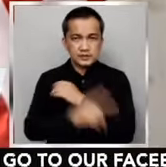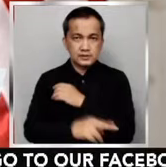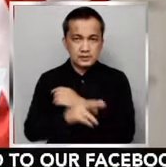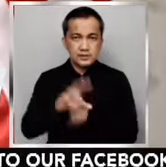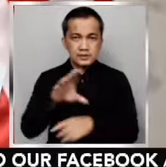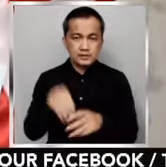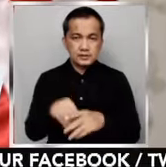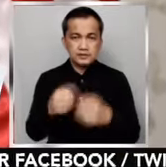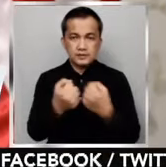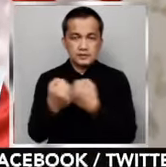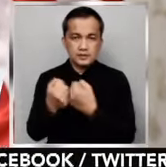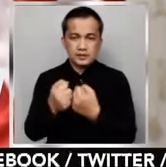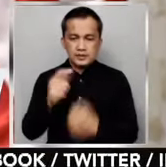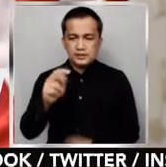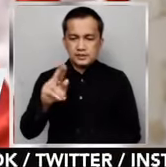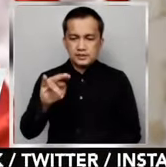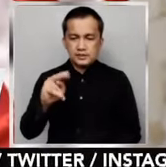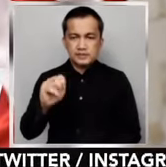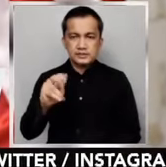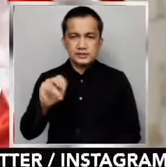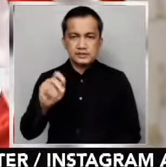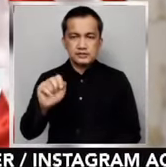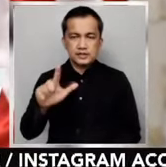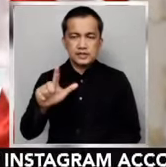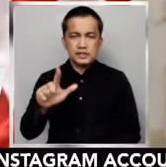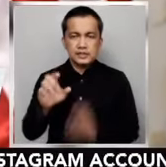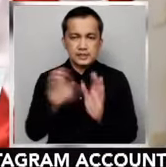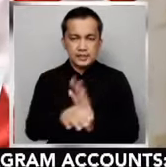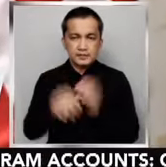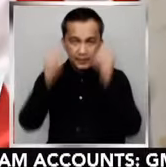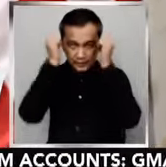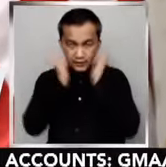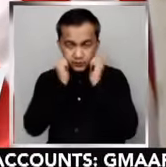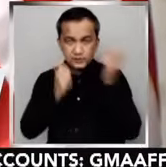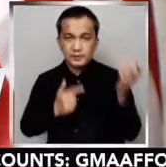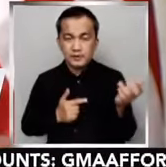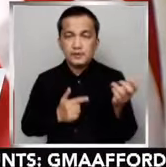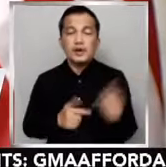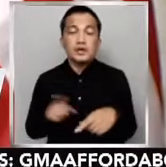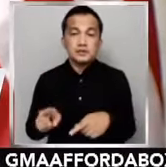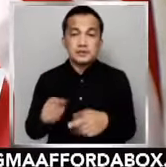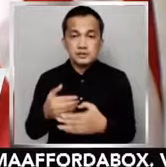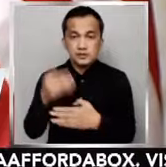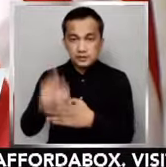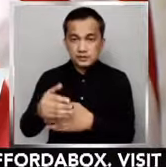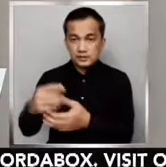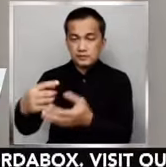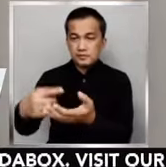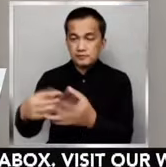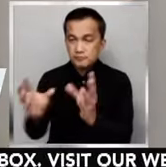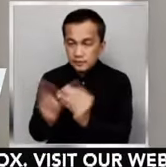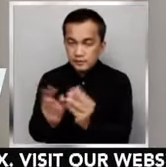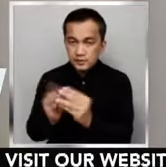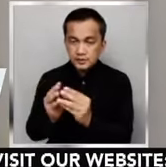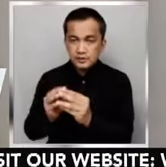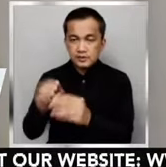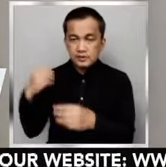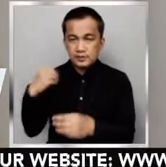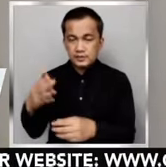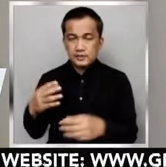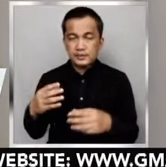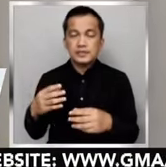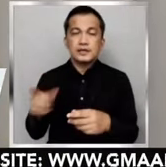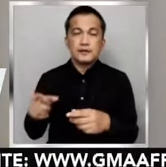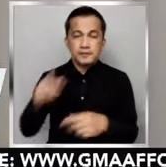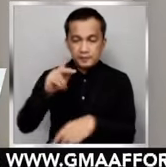sa transnational crimes at terrorismo sinundan ito ng bilateral meeting ng mga opisyal ng Pilipinas at Malaysia ayon sa